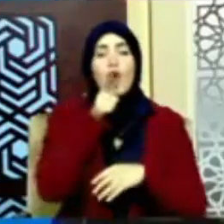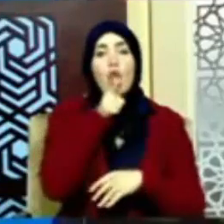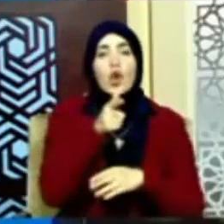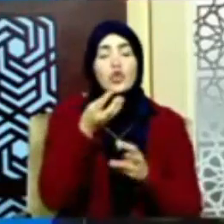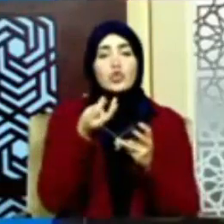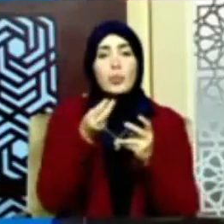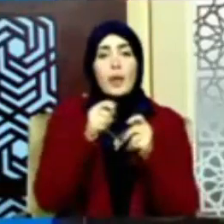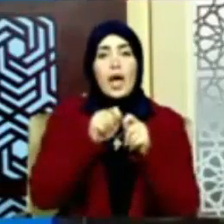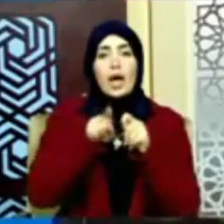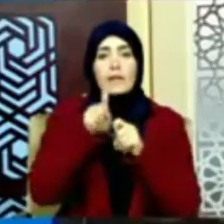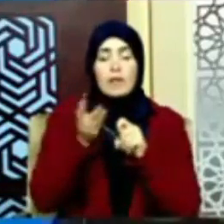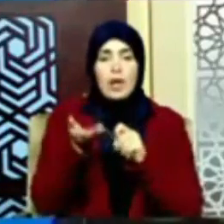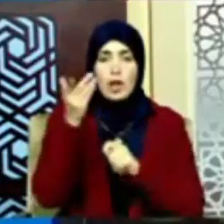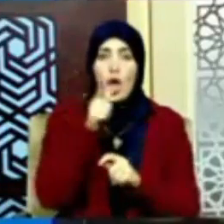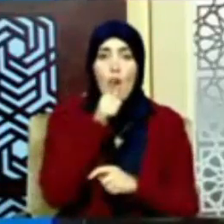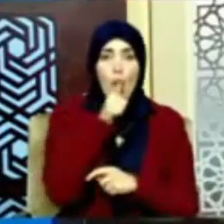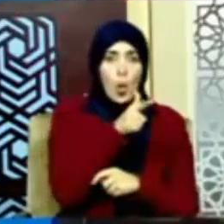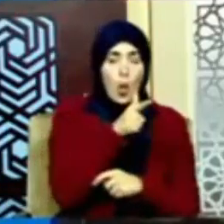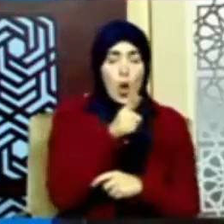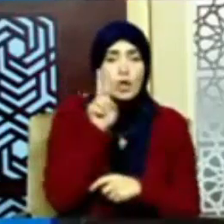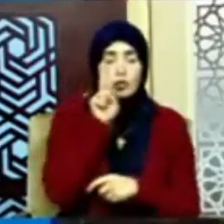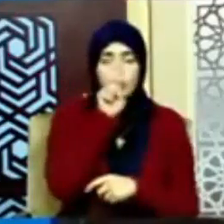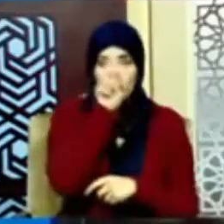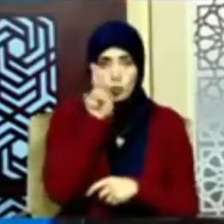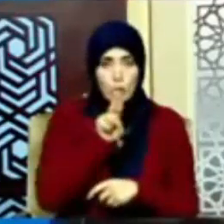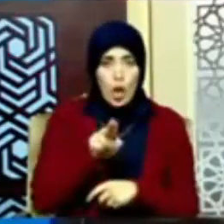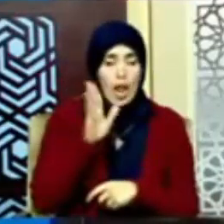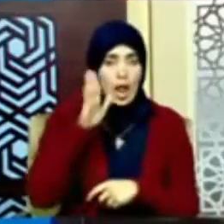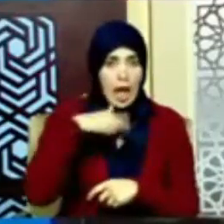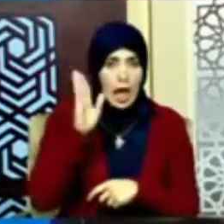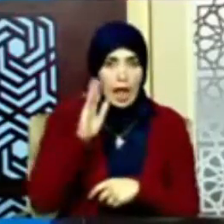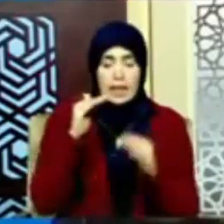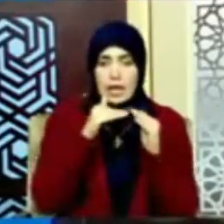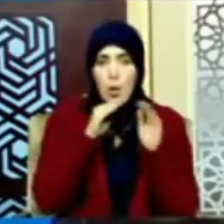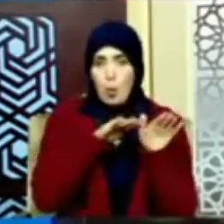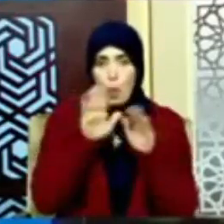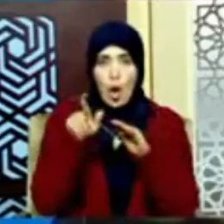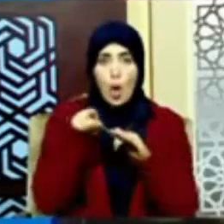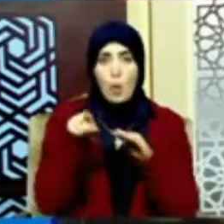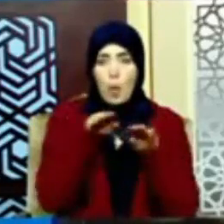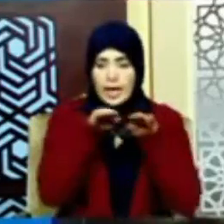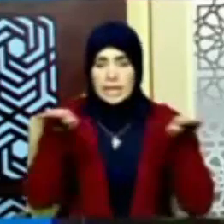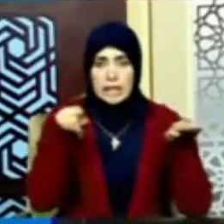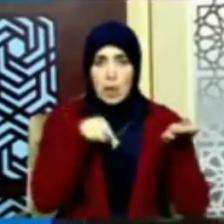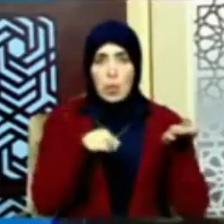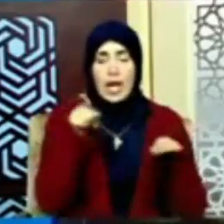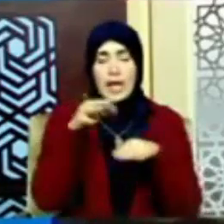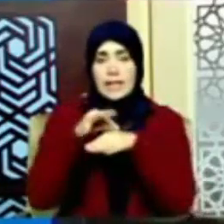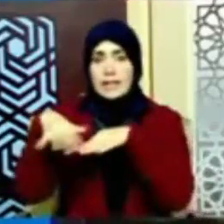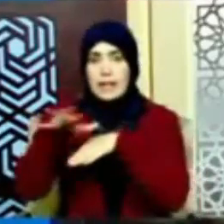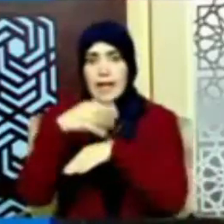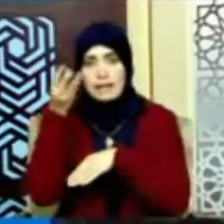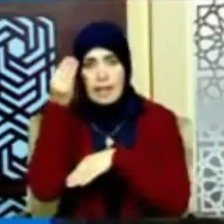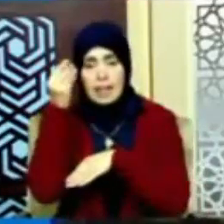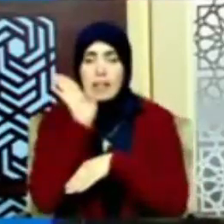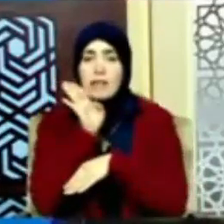سبحانه: قل هل يستوي الذين يعلمون والذين لا